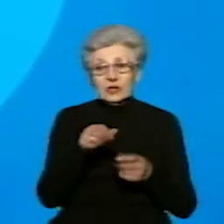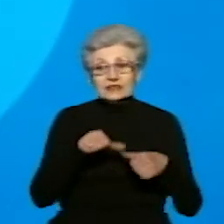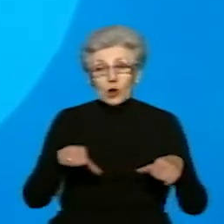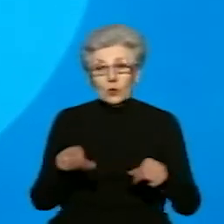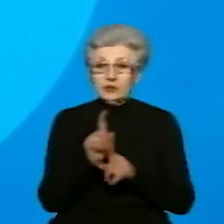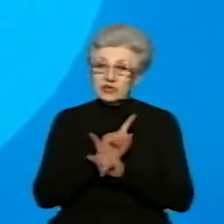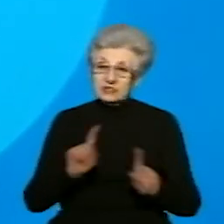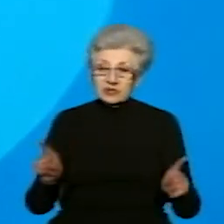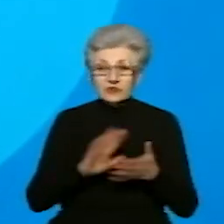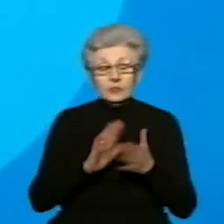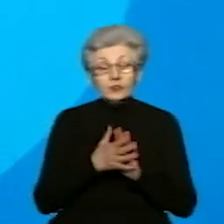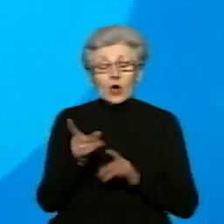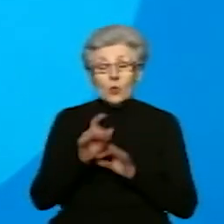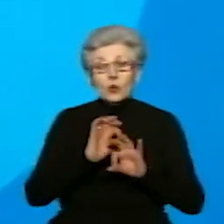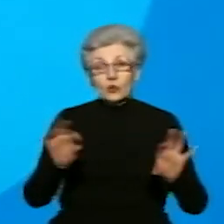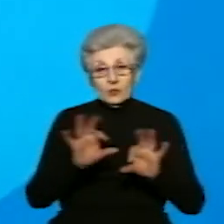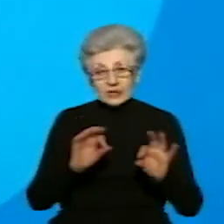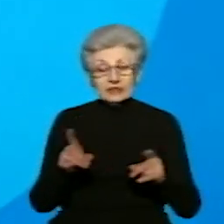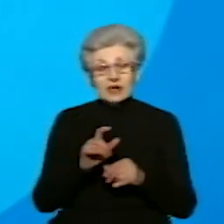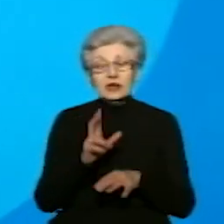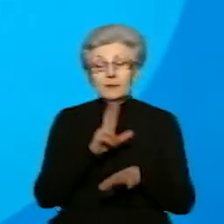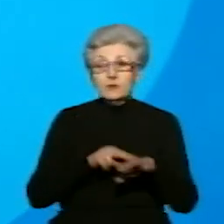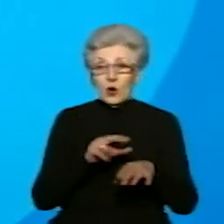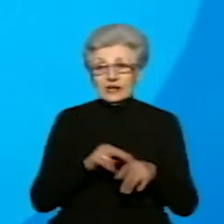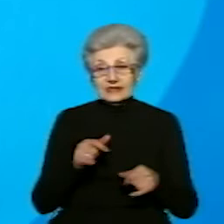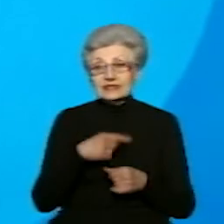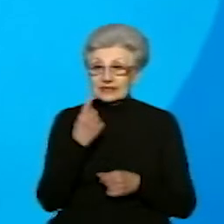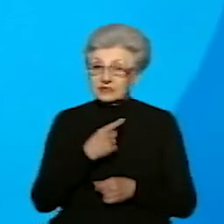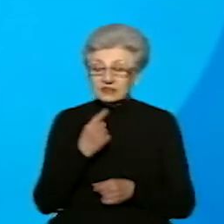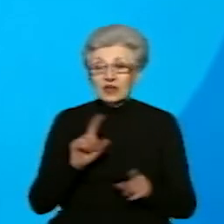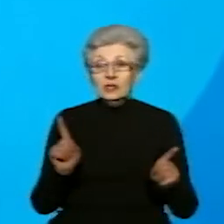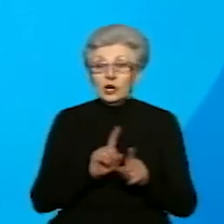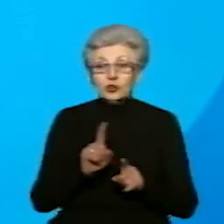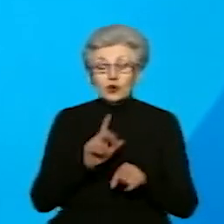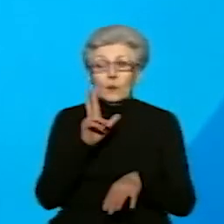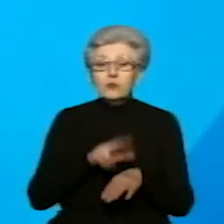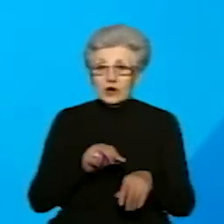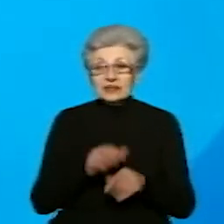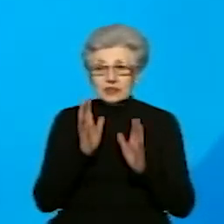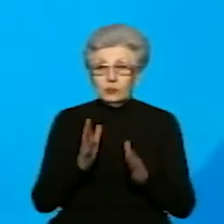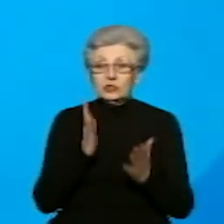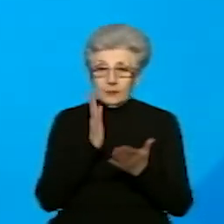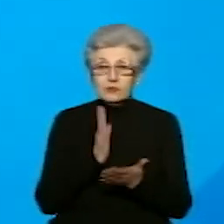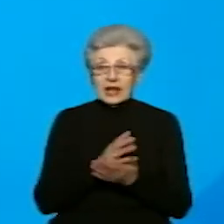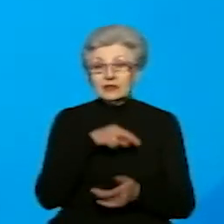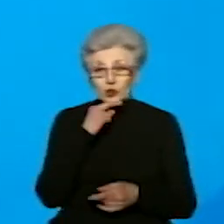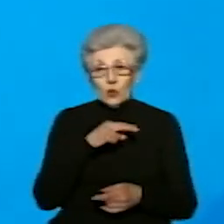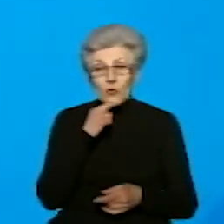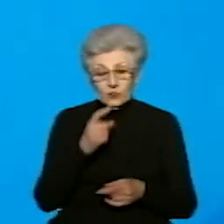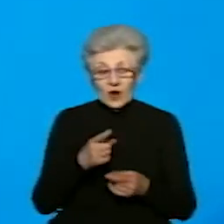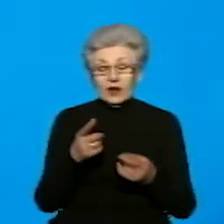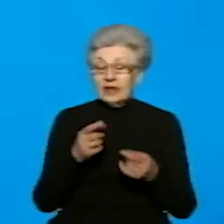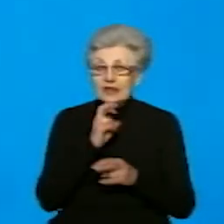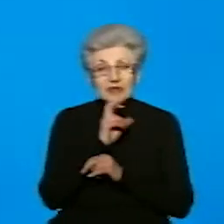ситуацій. У коментарі Суспільному речниця Нацполіції області Діана Козлова сказала, що поліція братиме до уваги рішення виконкому та не